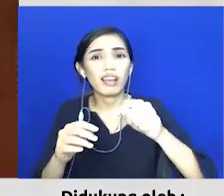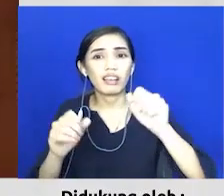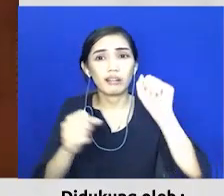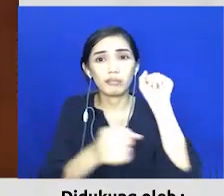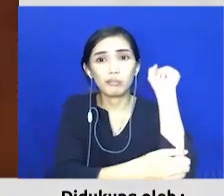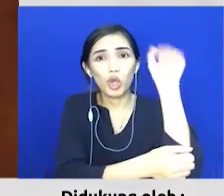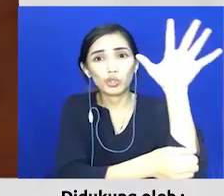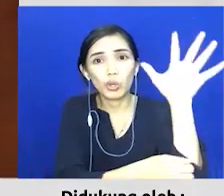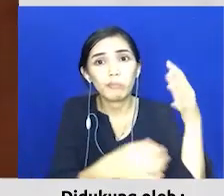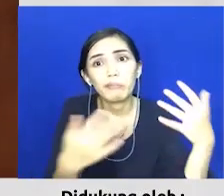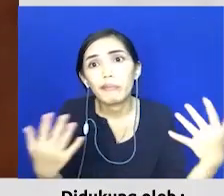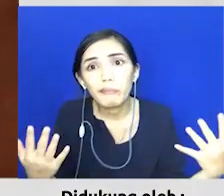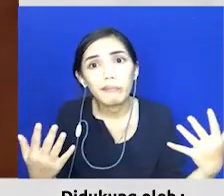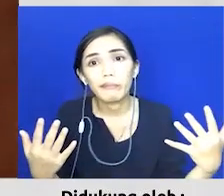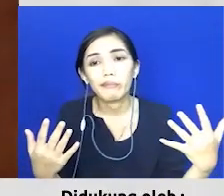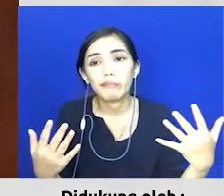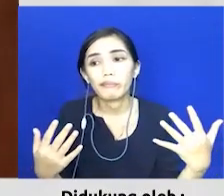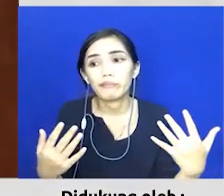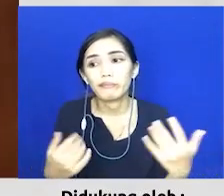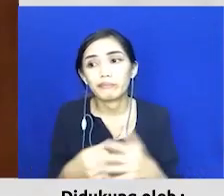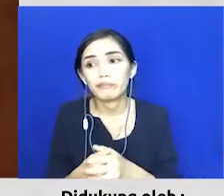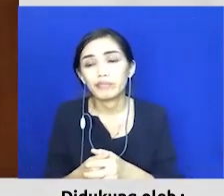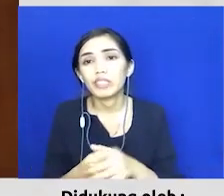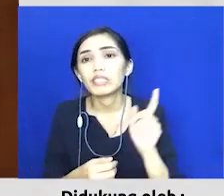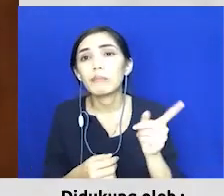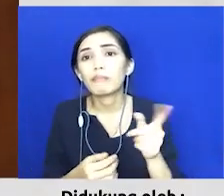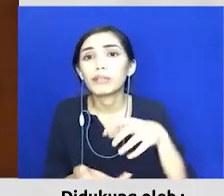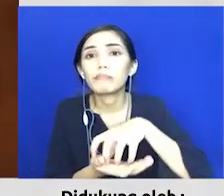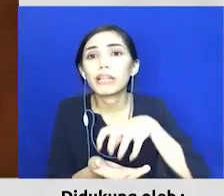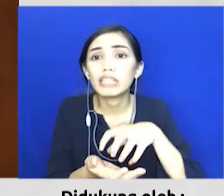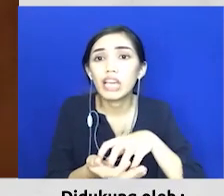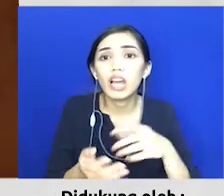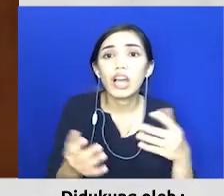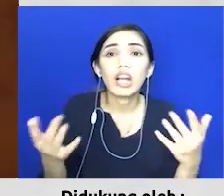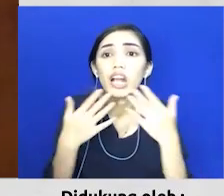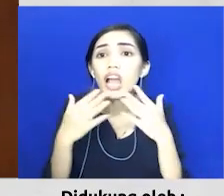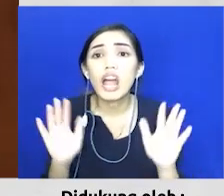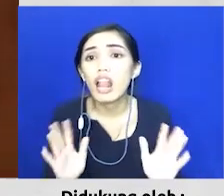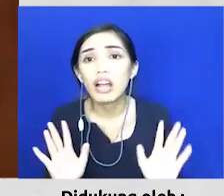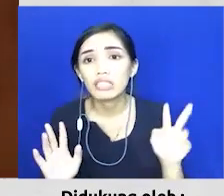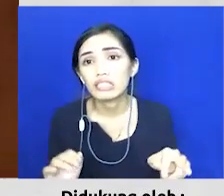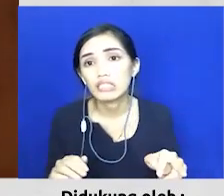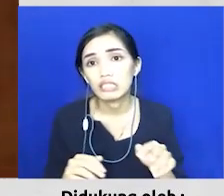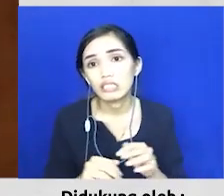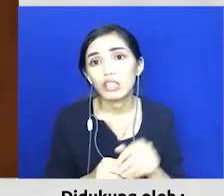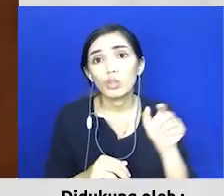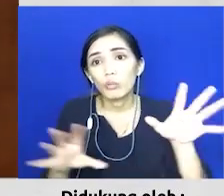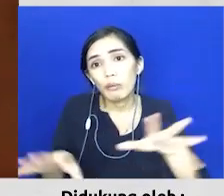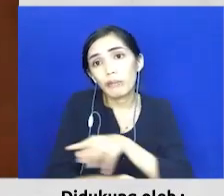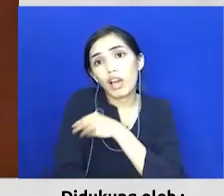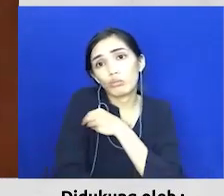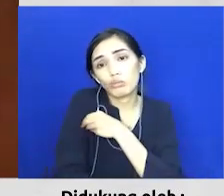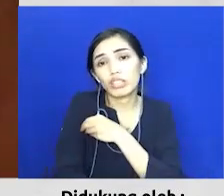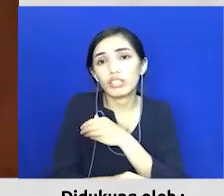sangat mempengaruhi hidup film. Tentu ada orang yang sangat sensitif kan ya. Kalau film tentang ini di